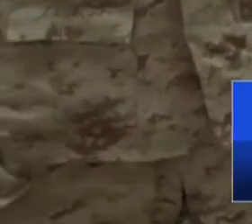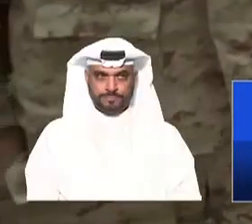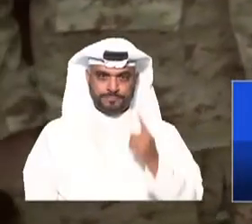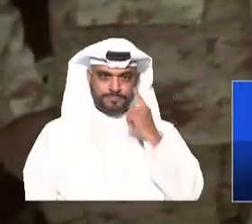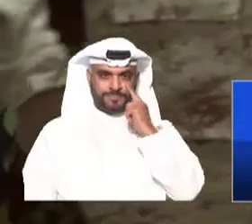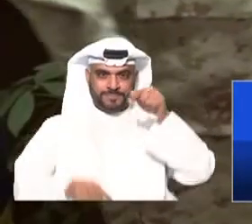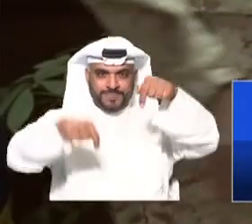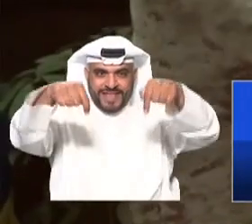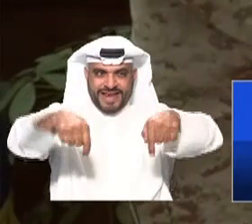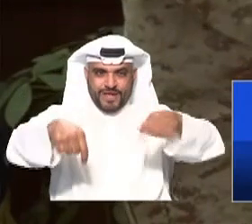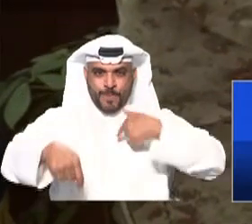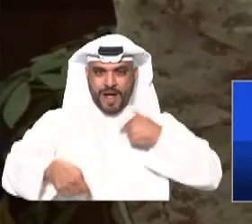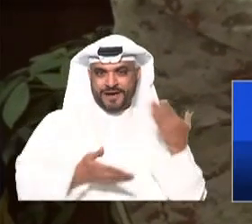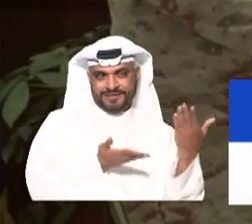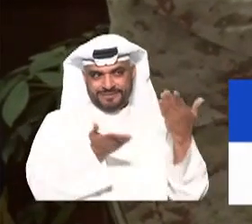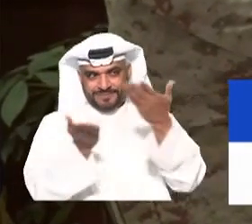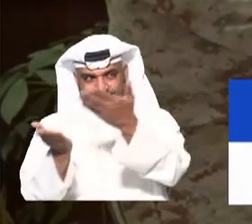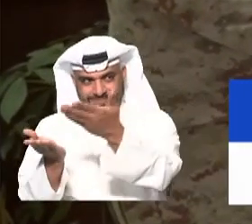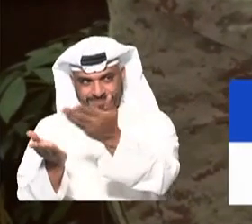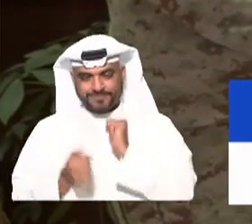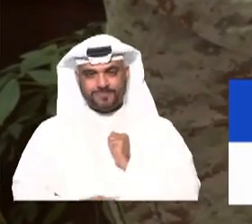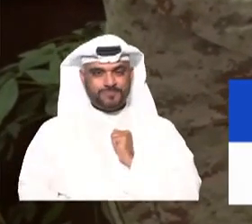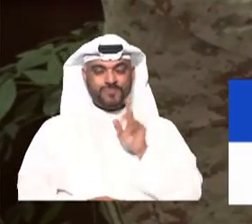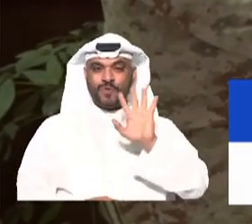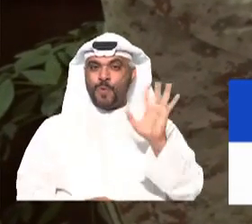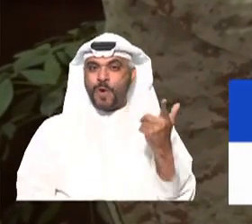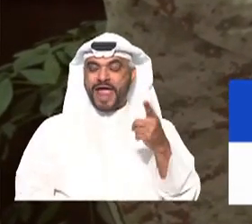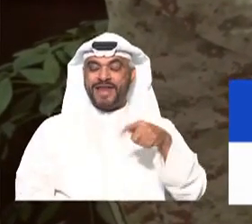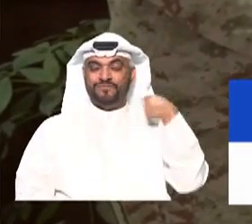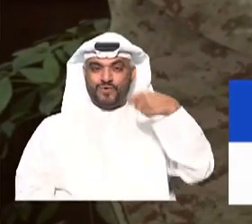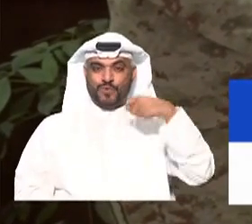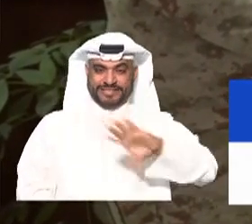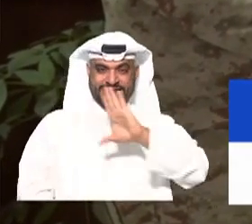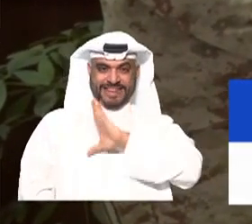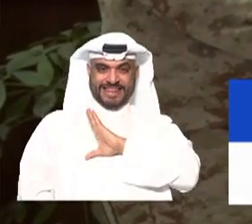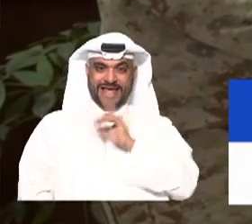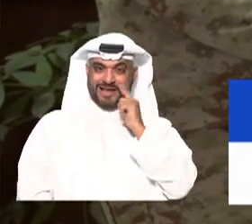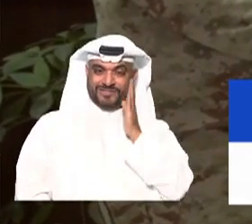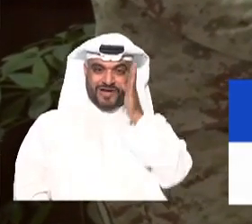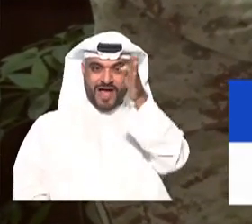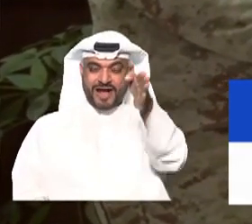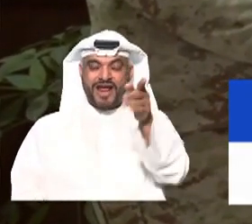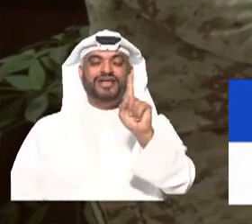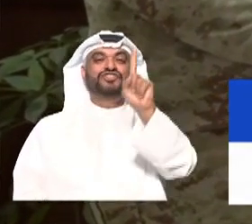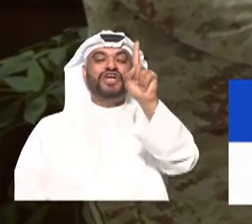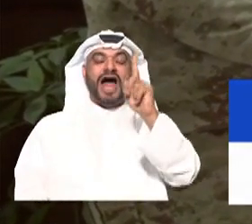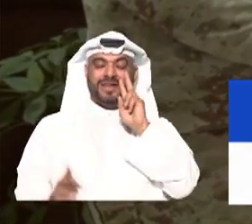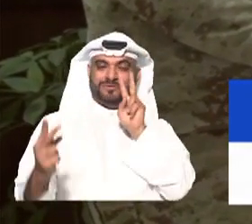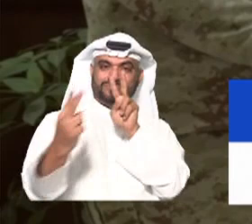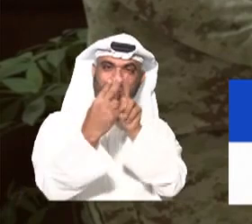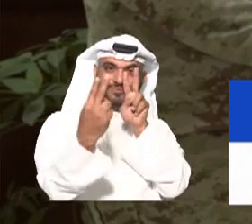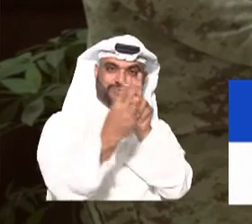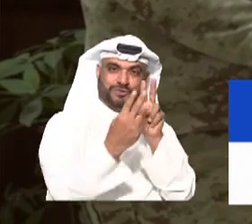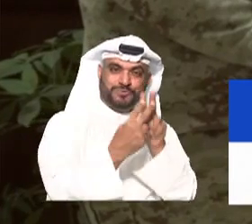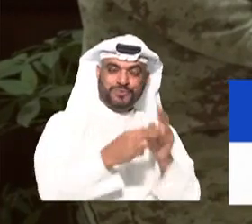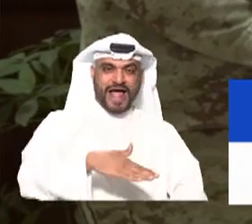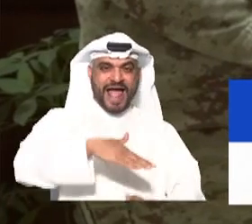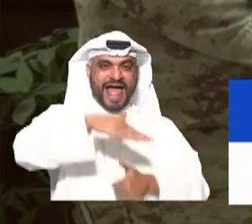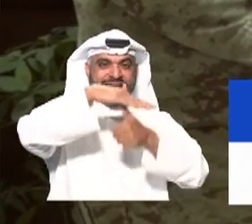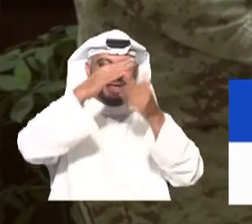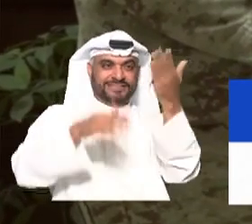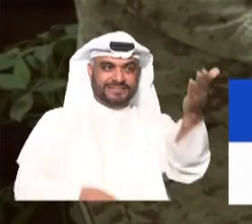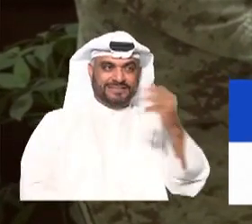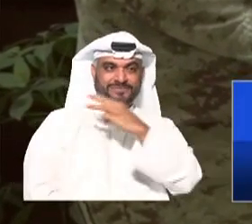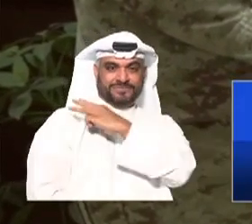زيارتي اليوم لإخواني في القوة البشرية برئاسة